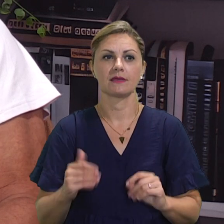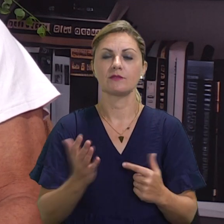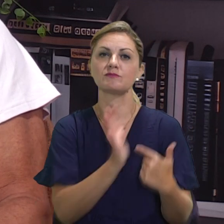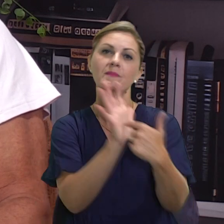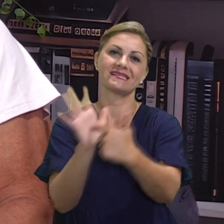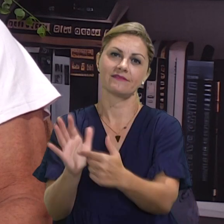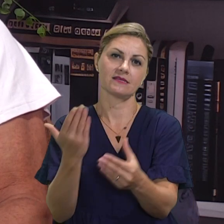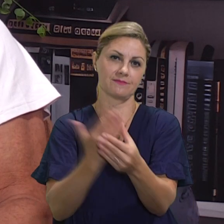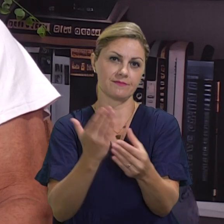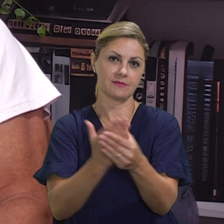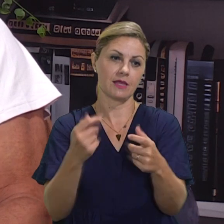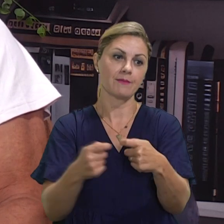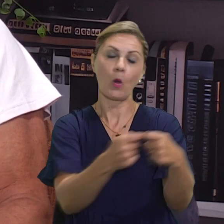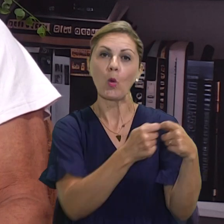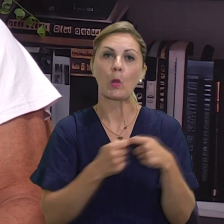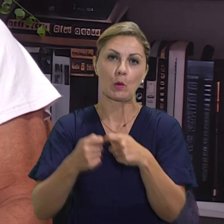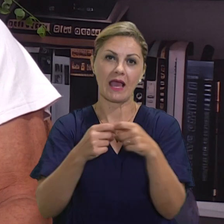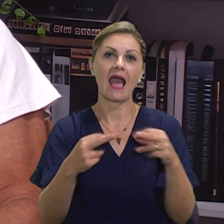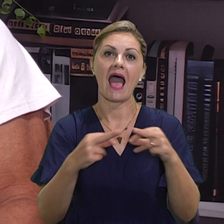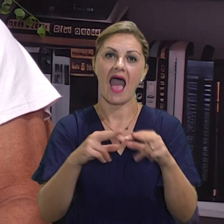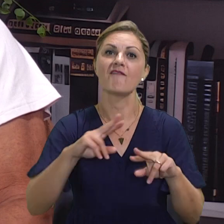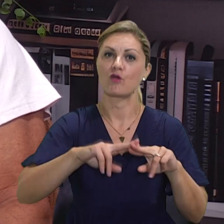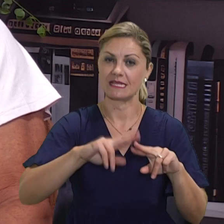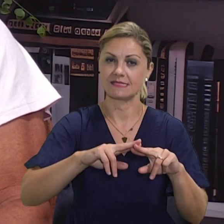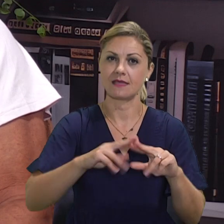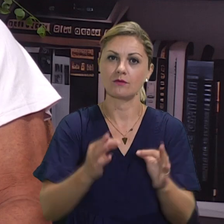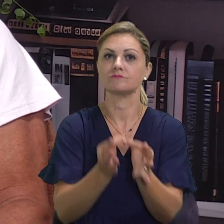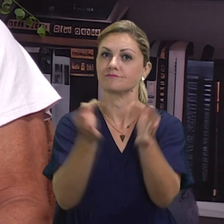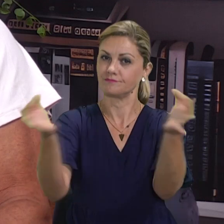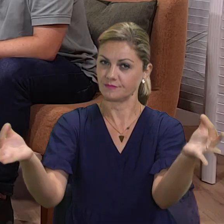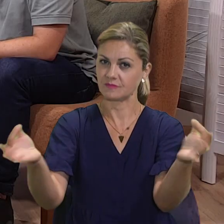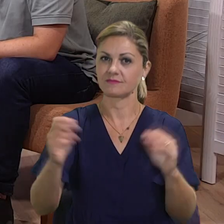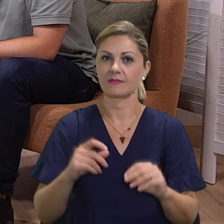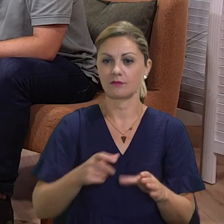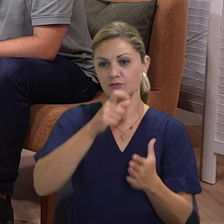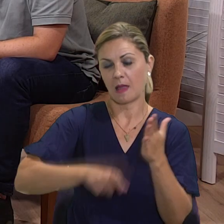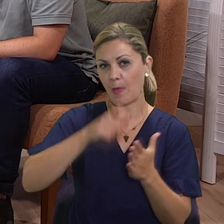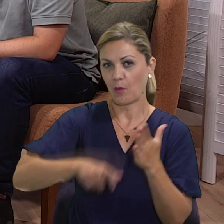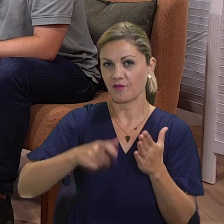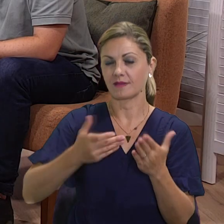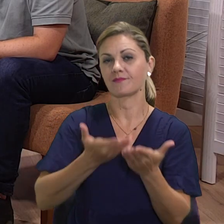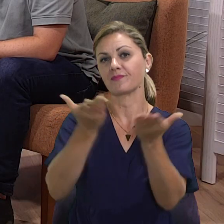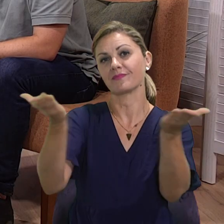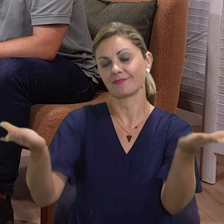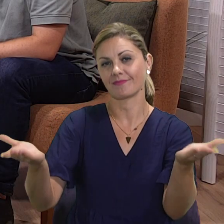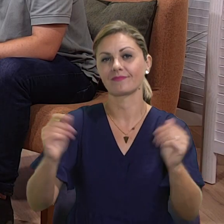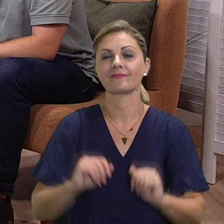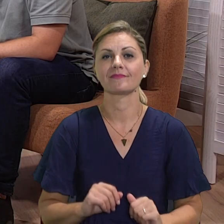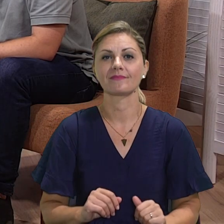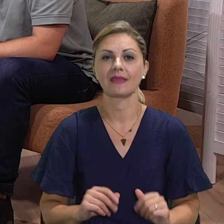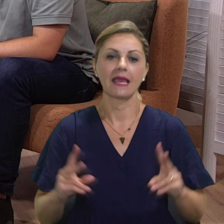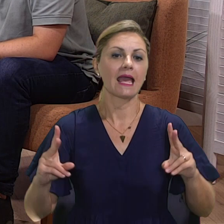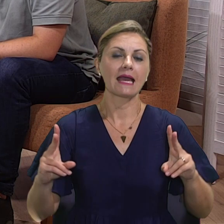zadnje bilo predstavljanje ovog zbornika. Ova udruga aforista svake godine izdaje jedan zbornik. I onda svi koji su članovi tu budu